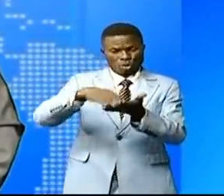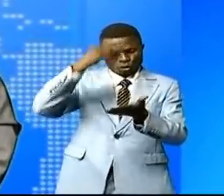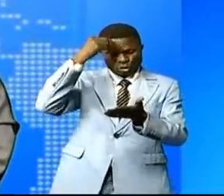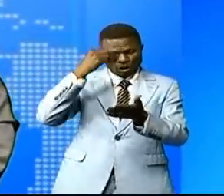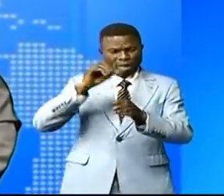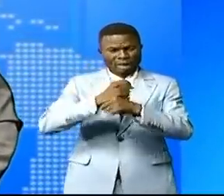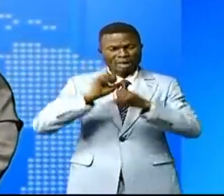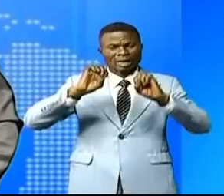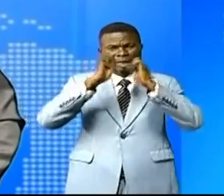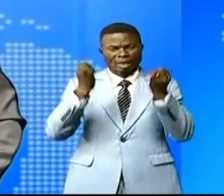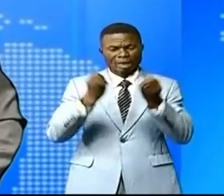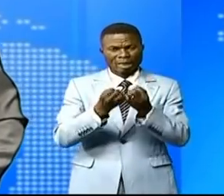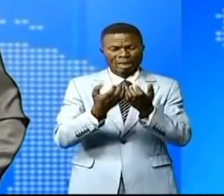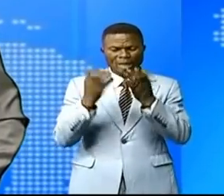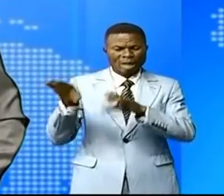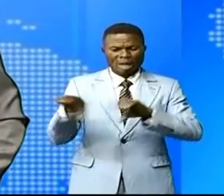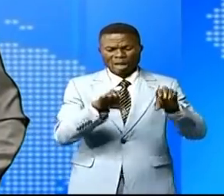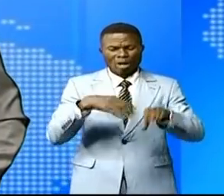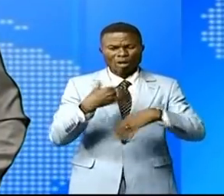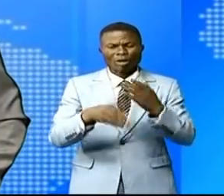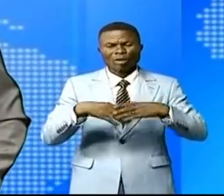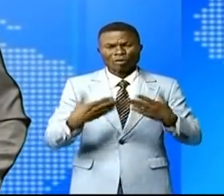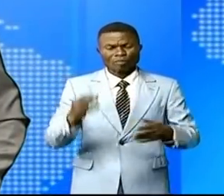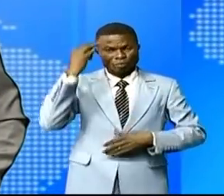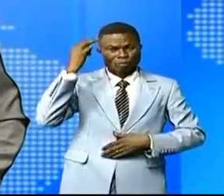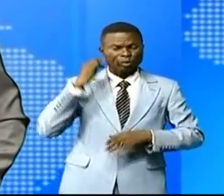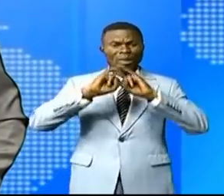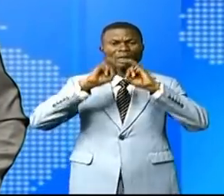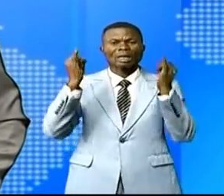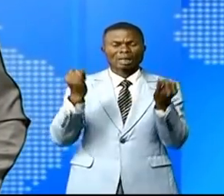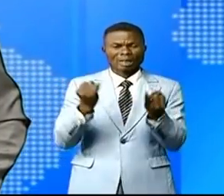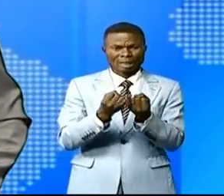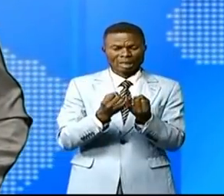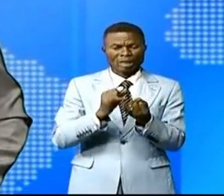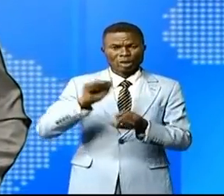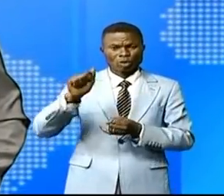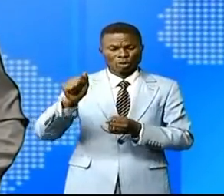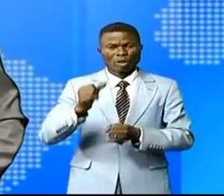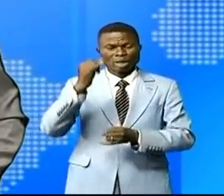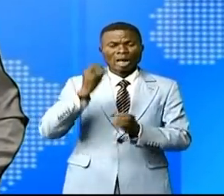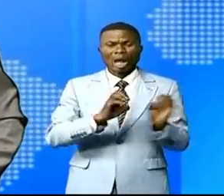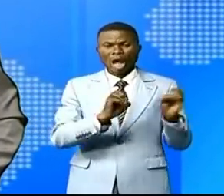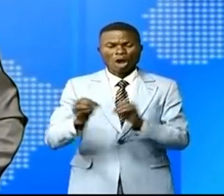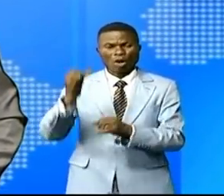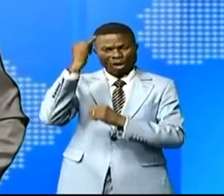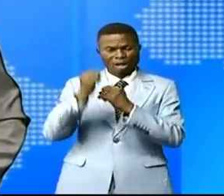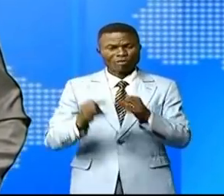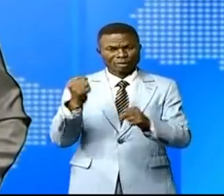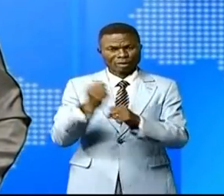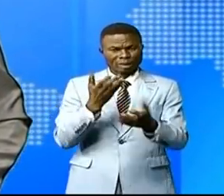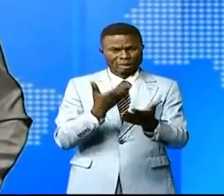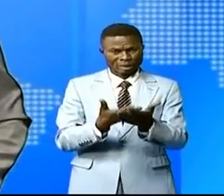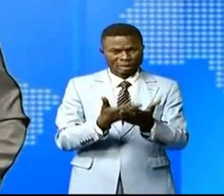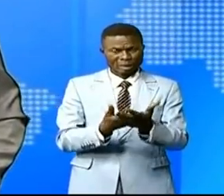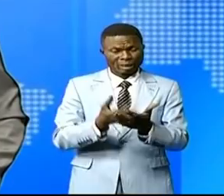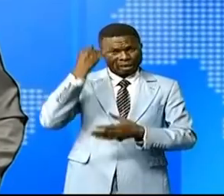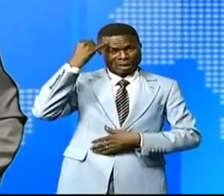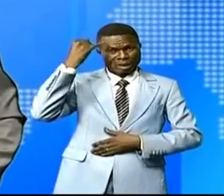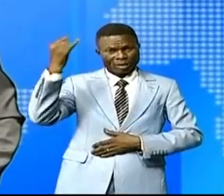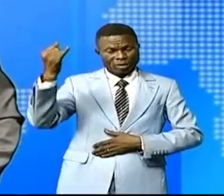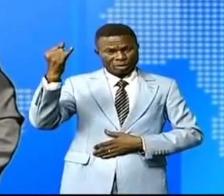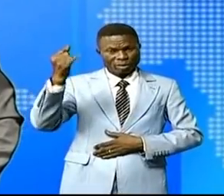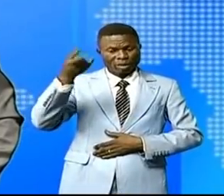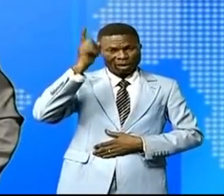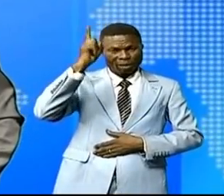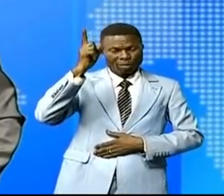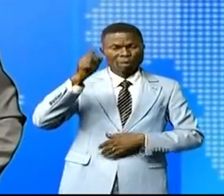l'entrepreneuriat d'études du marché. C'est le ministre de l'Industrie, Julien Paloukou, qui a clôturé les 10 travaux, ce dans le cadre de la